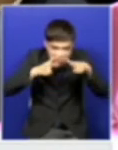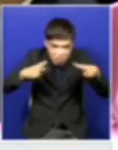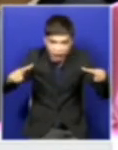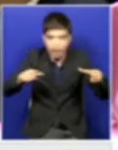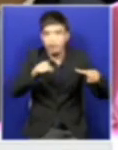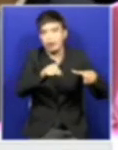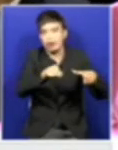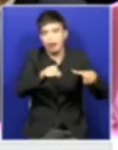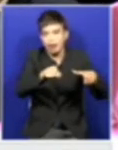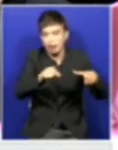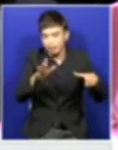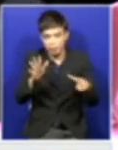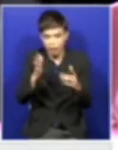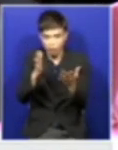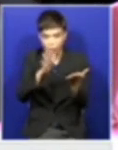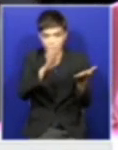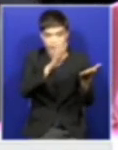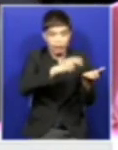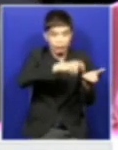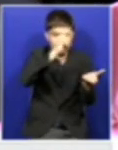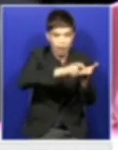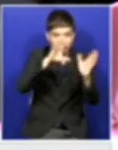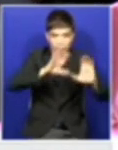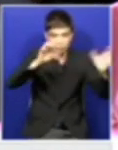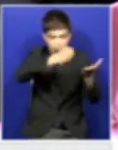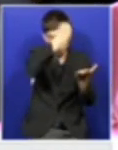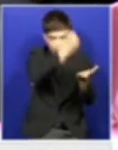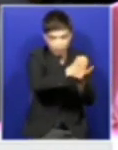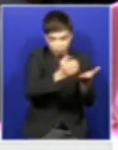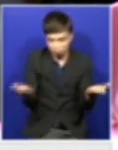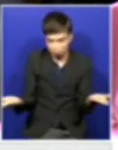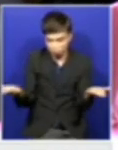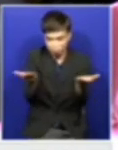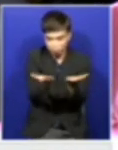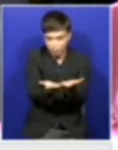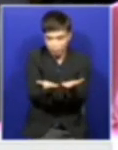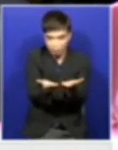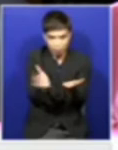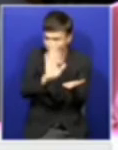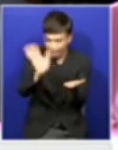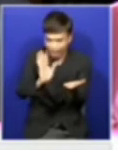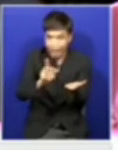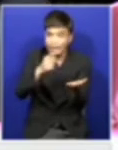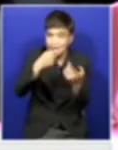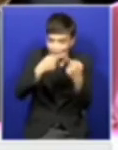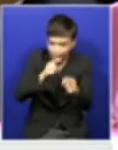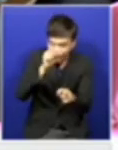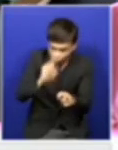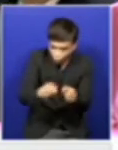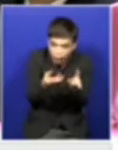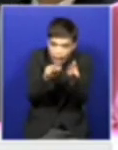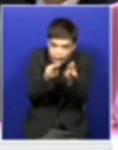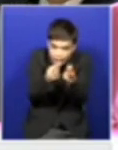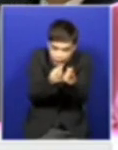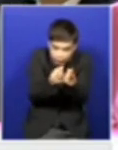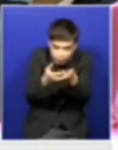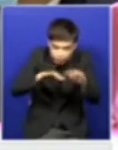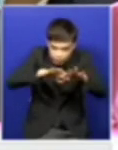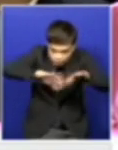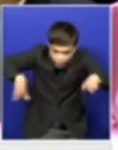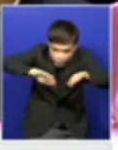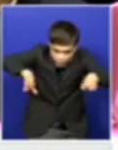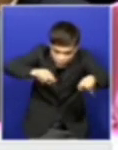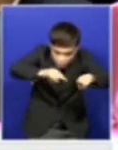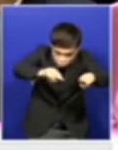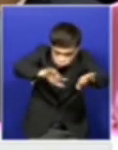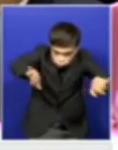แค่ท่านเอาโฉนดมาต่อกันถ้าท่านอยากให้นาแปลงใหญ่ท่านต้องล้มคันนาออกและขยายแปลงนาให้ใหญ่ขึ้นนี่เราจึงจะเรียกว่านาแปลง